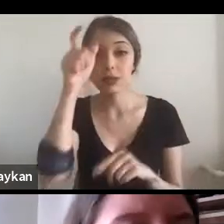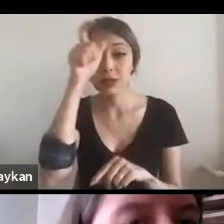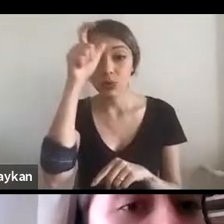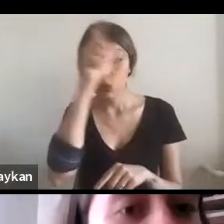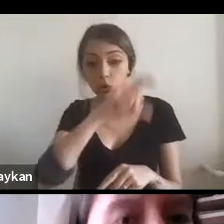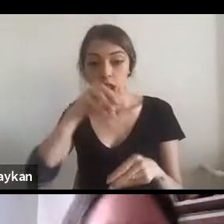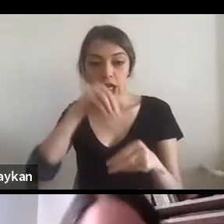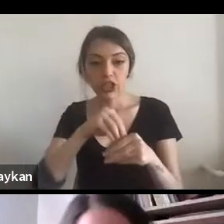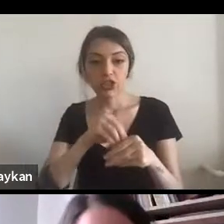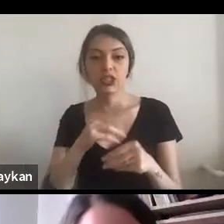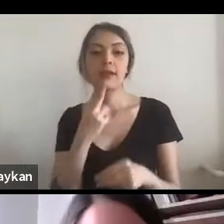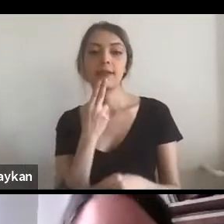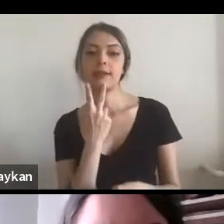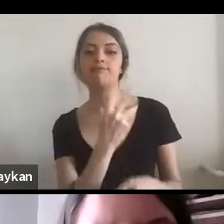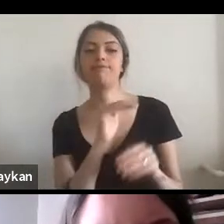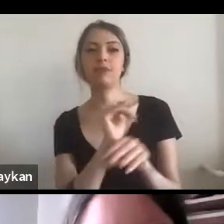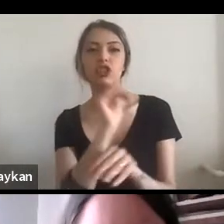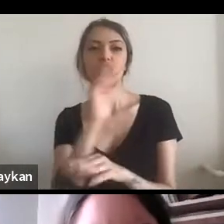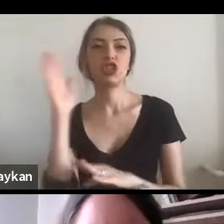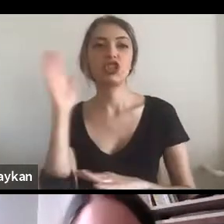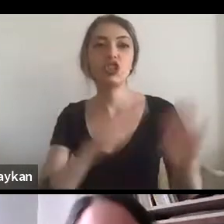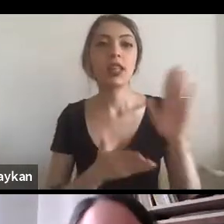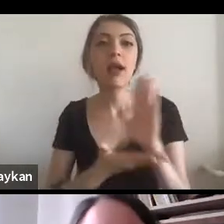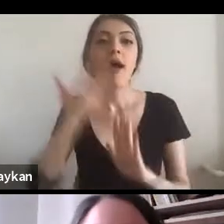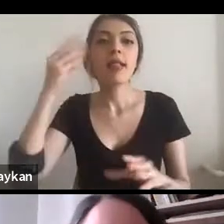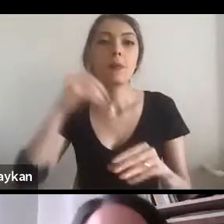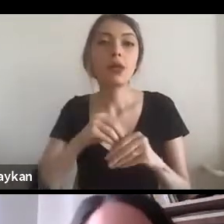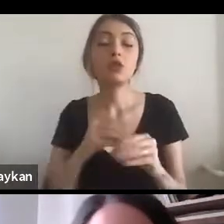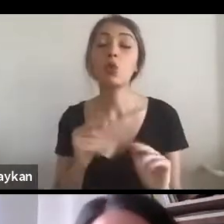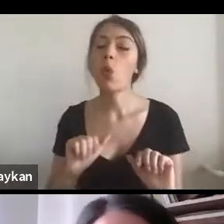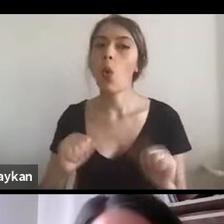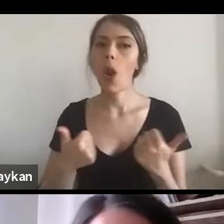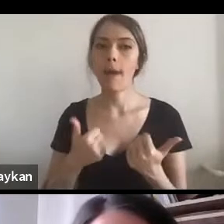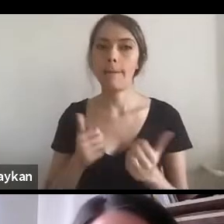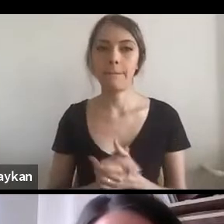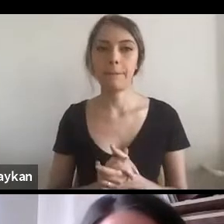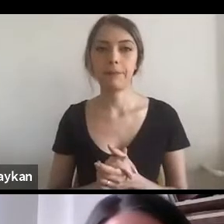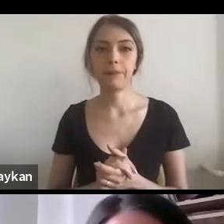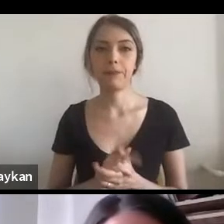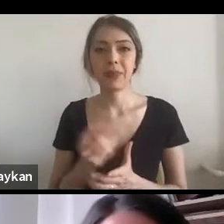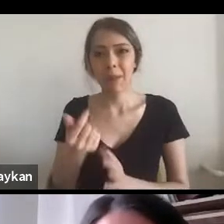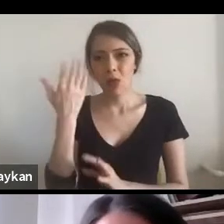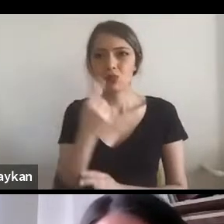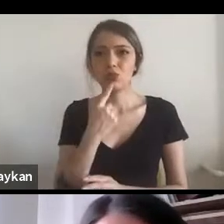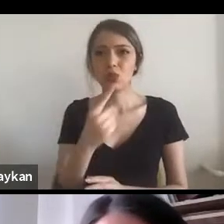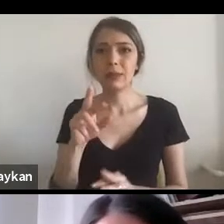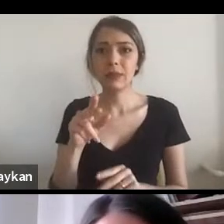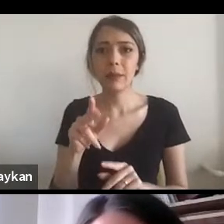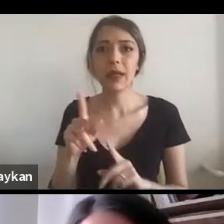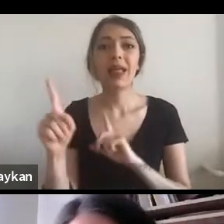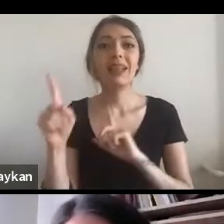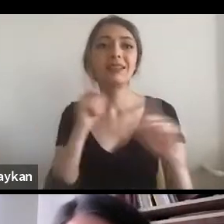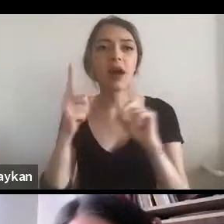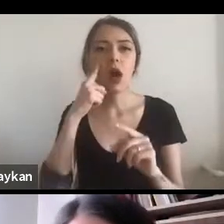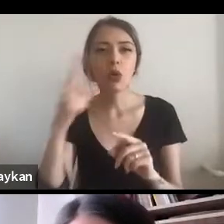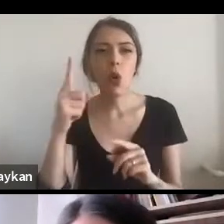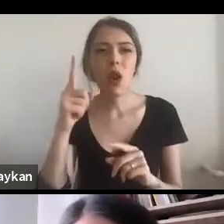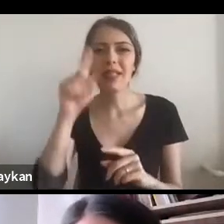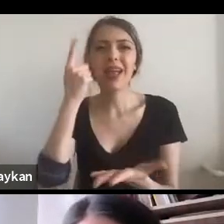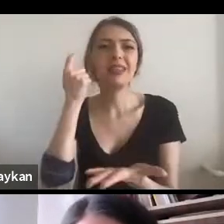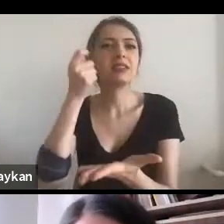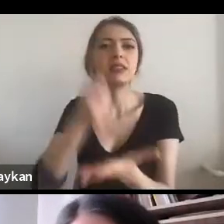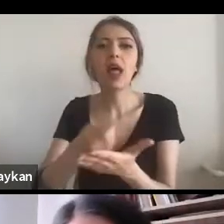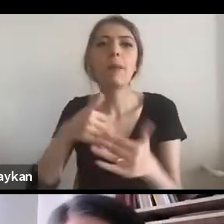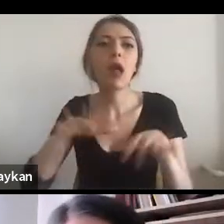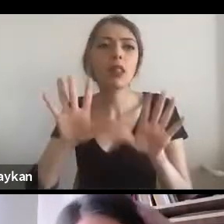erdirilmesi adına büyük önem taşıyor. Biraz önce de belirttiğim gibi sadece davalar üzerinde bir tazminat ödemesinden değil, aynı zamanda